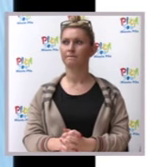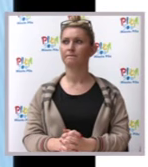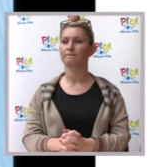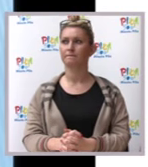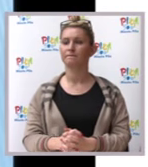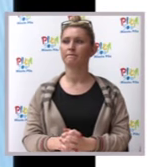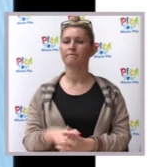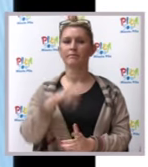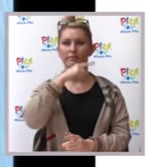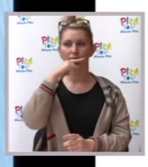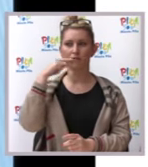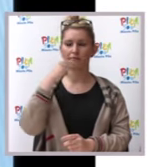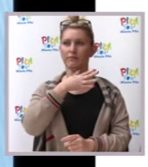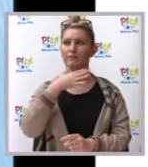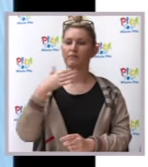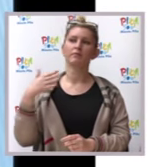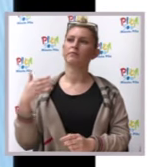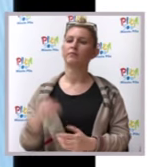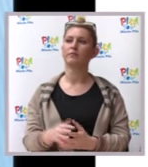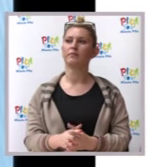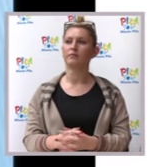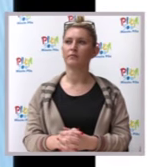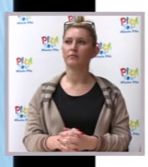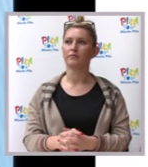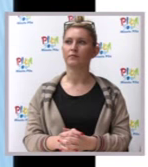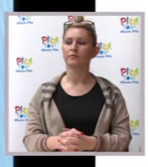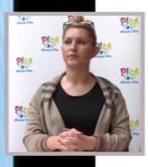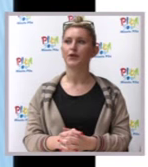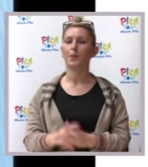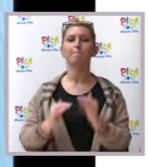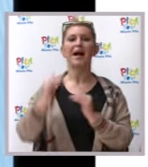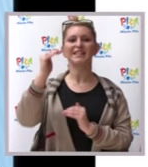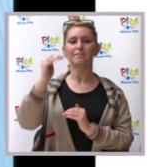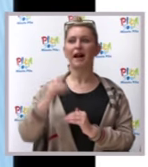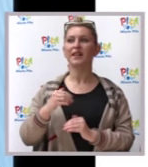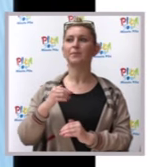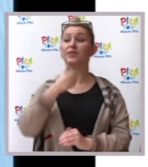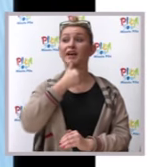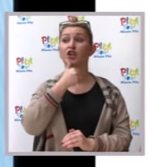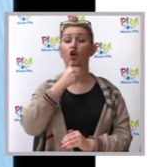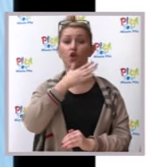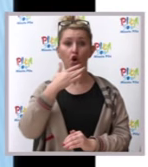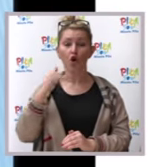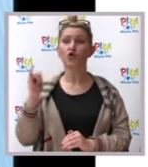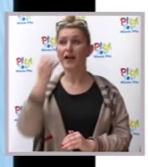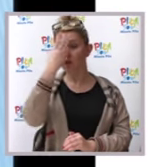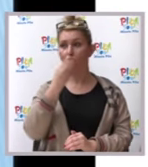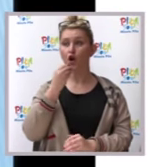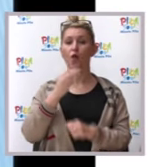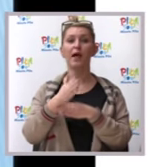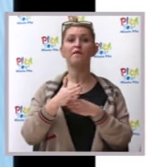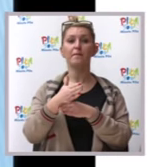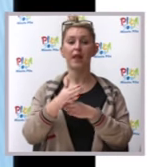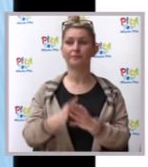stawki maksymalne, zielona stawki obowiązujące w pile. To są stawki dla